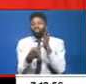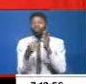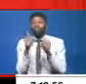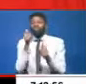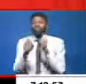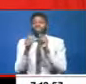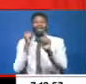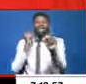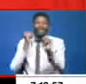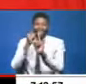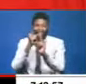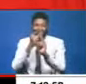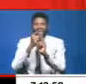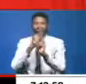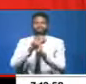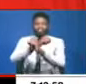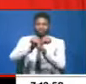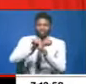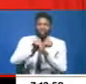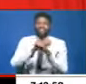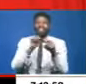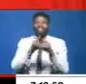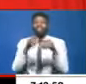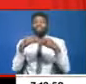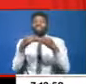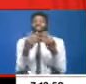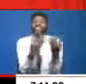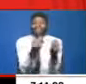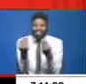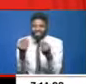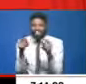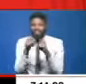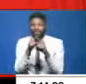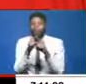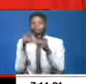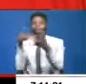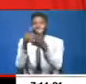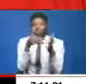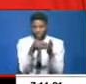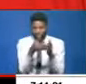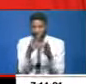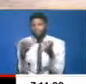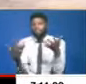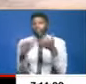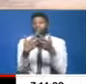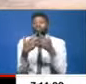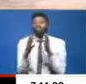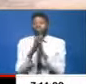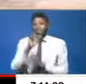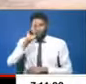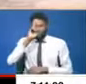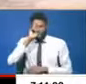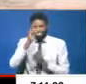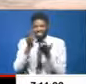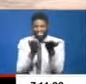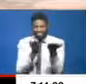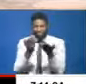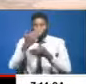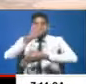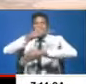preemptive. This is in line with Administration Police Service Border Security Mandate.